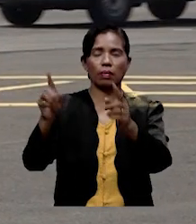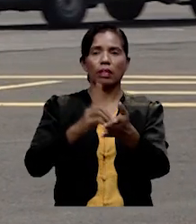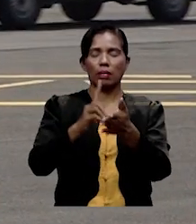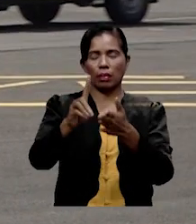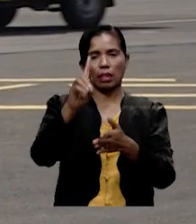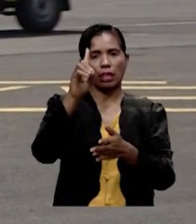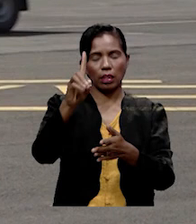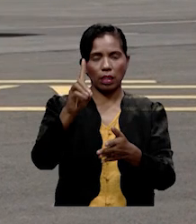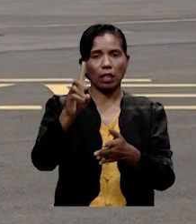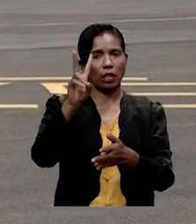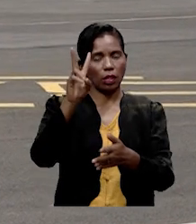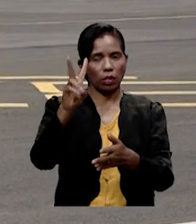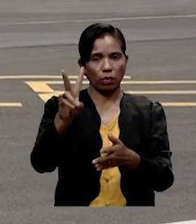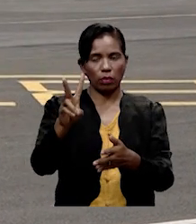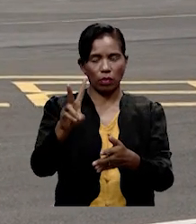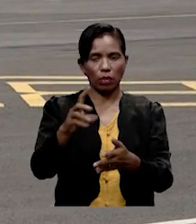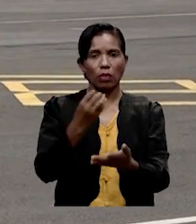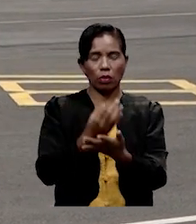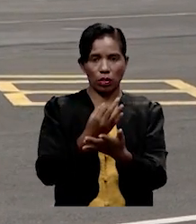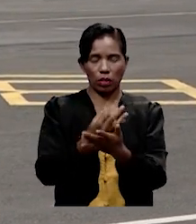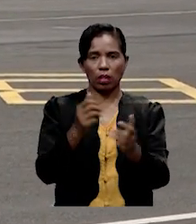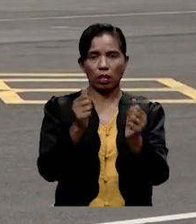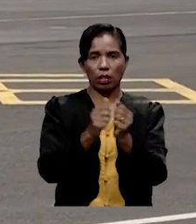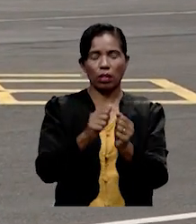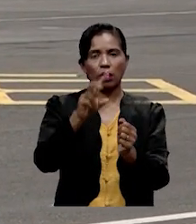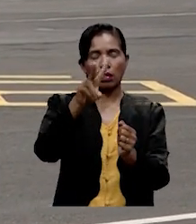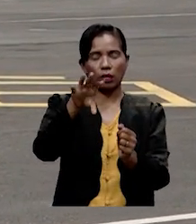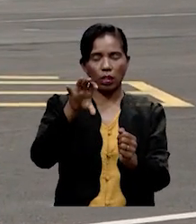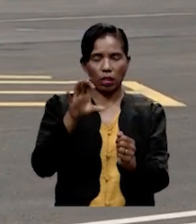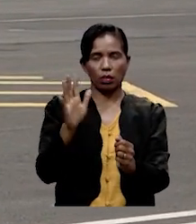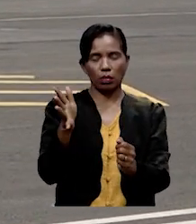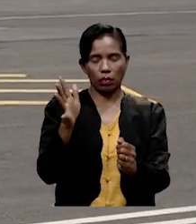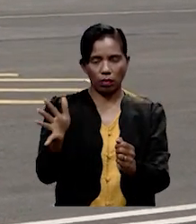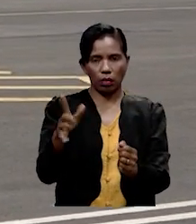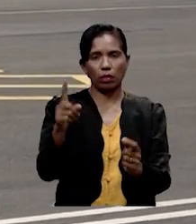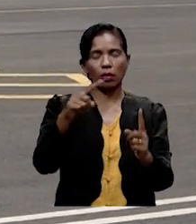ida dalam rua, honia presu dolar amerikanu atus rua 50 to'o